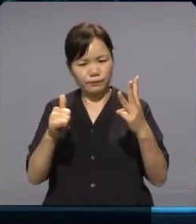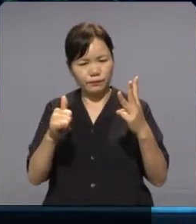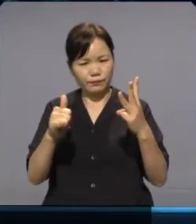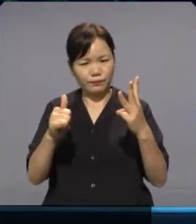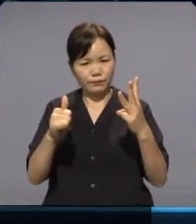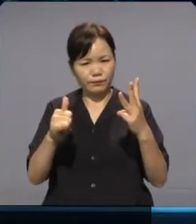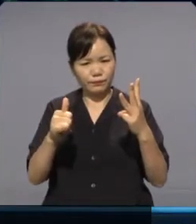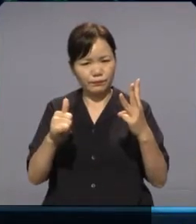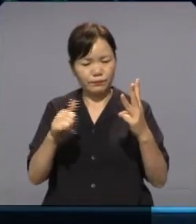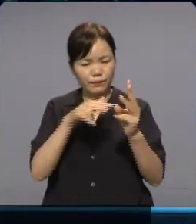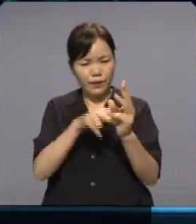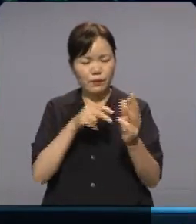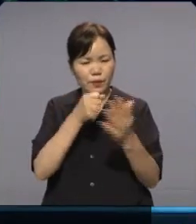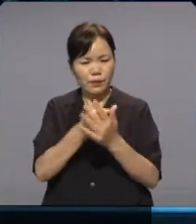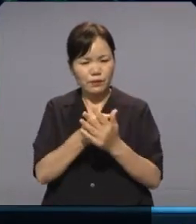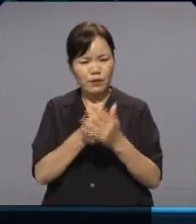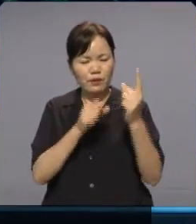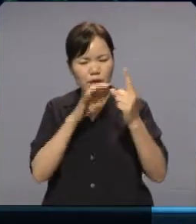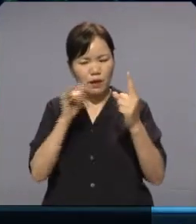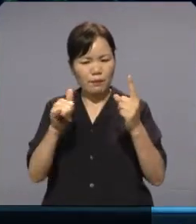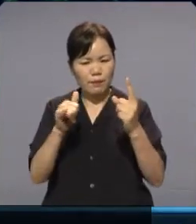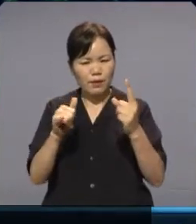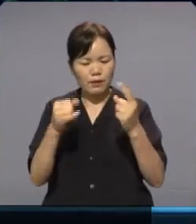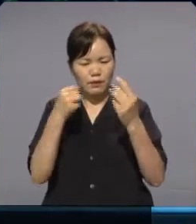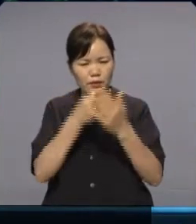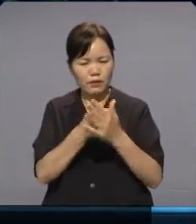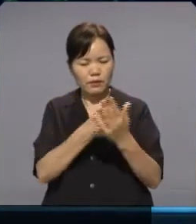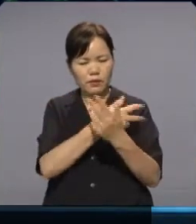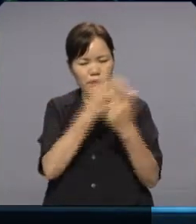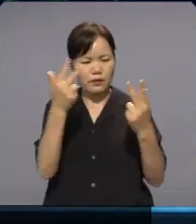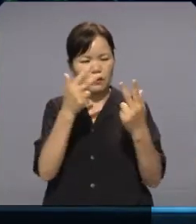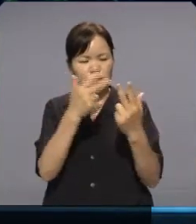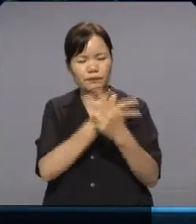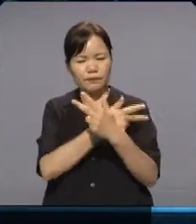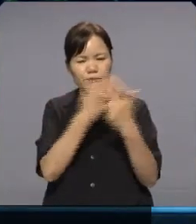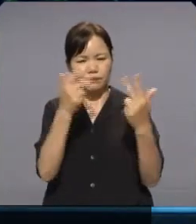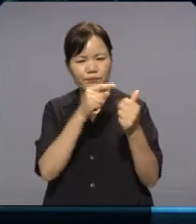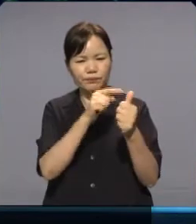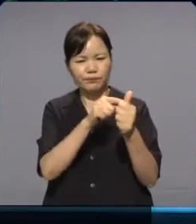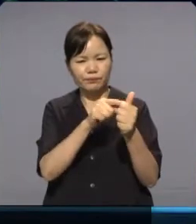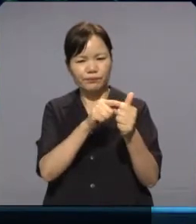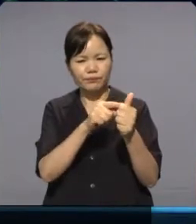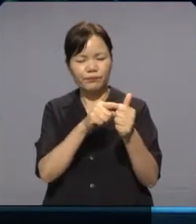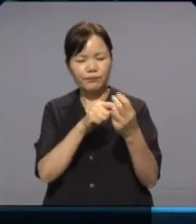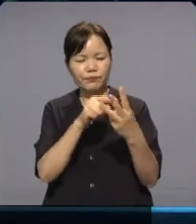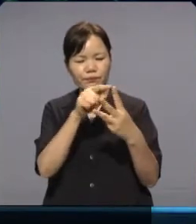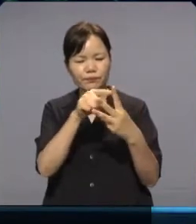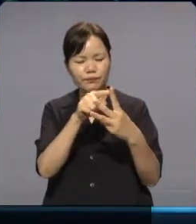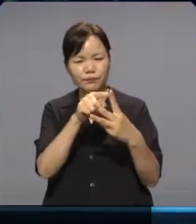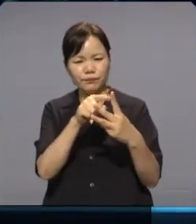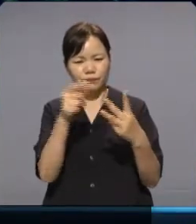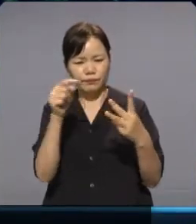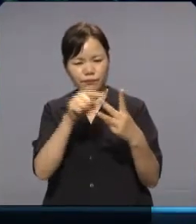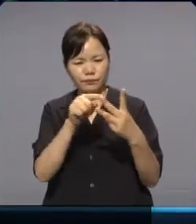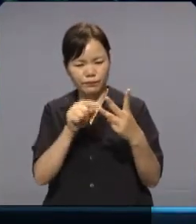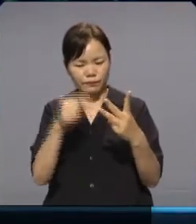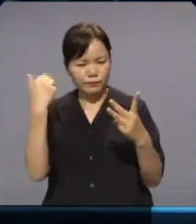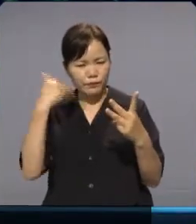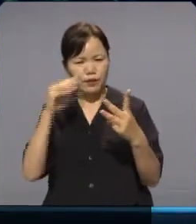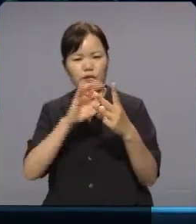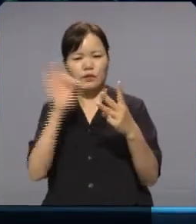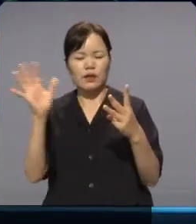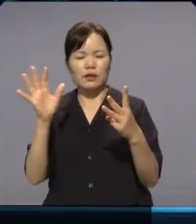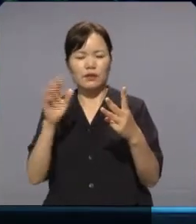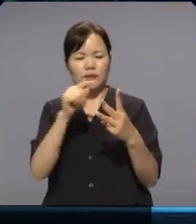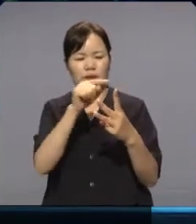올라오는데 한 명은 사실상 정해져 있다고 봐야겠죠. 이재명 후보는 정해져 있는 거고 나머지 두 명이 사실 누가 되든 저는 기본적으로 이재명 대